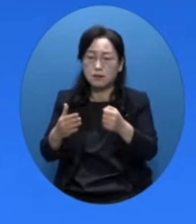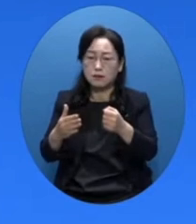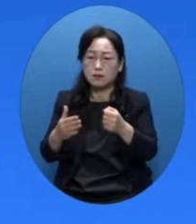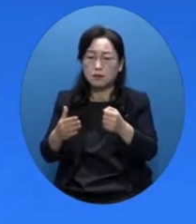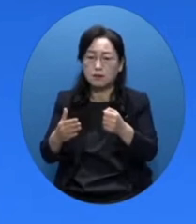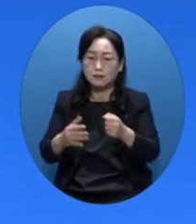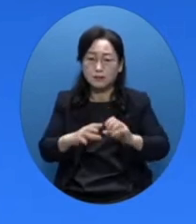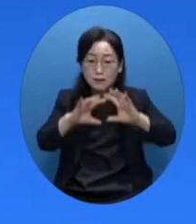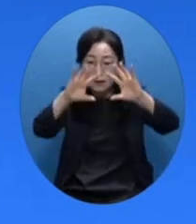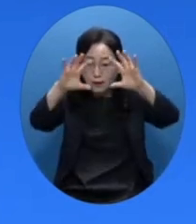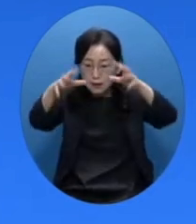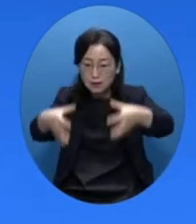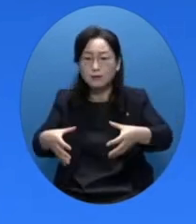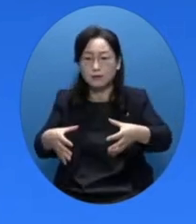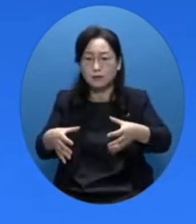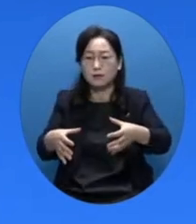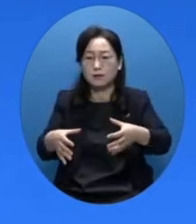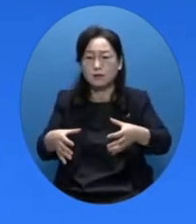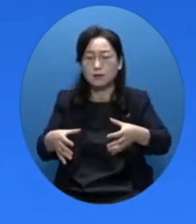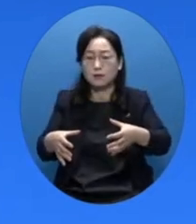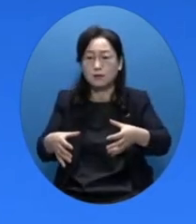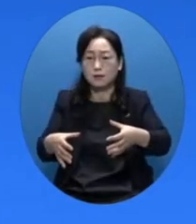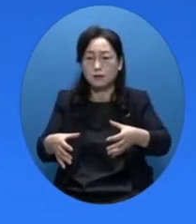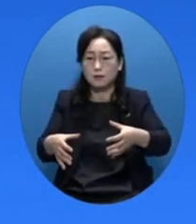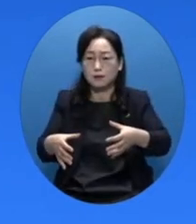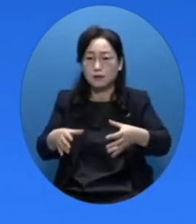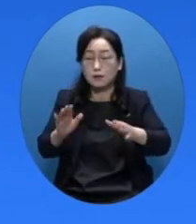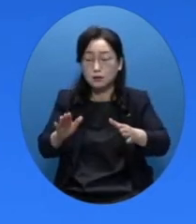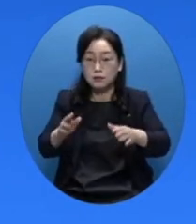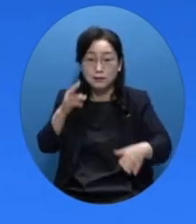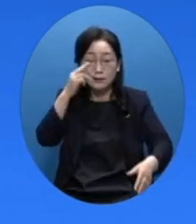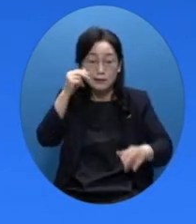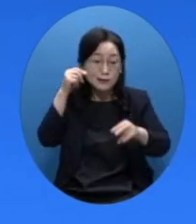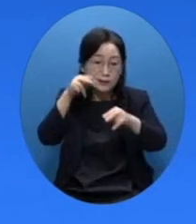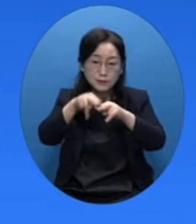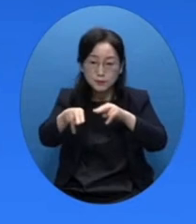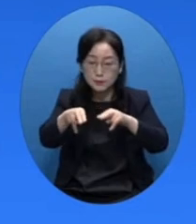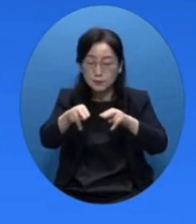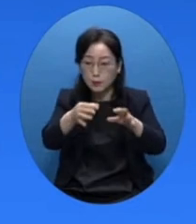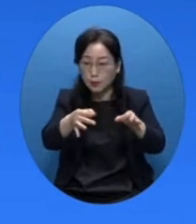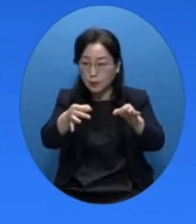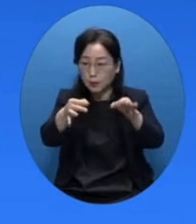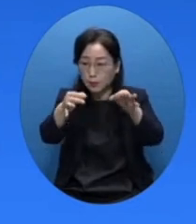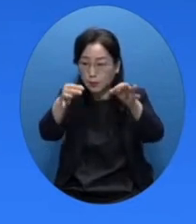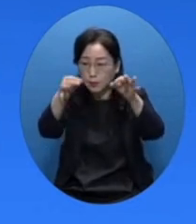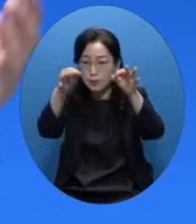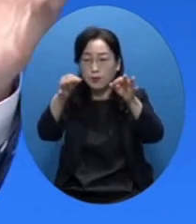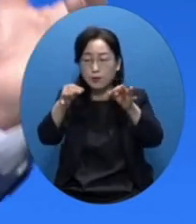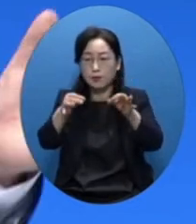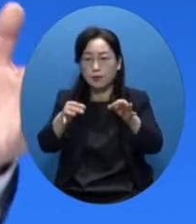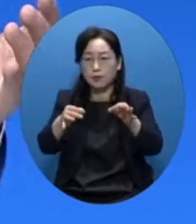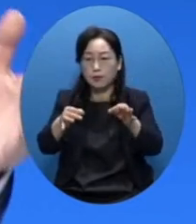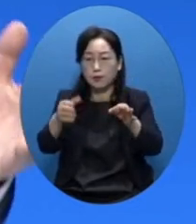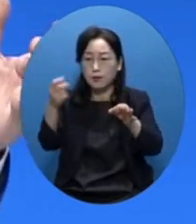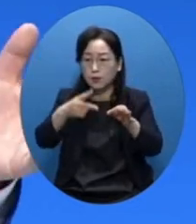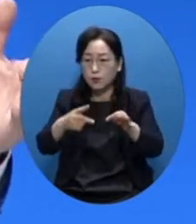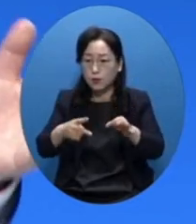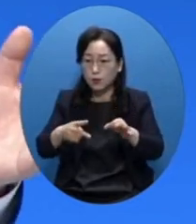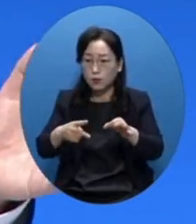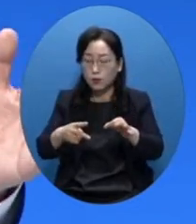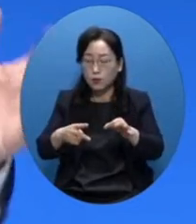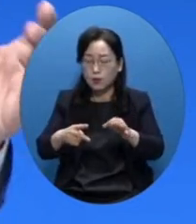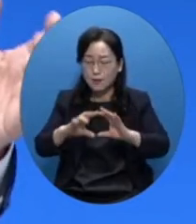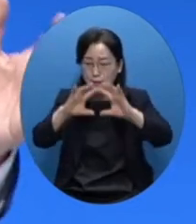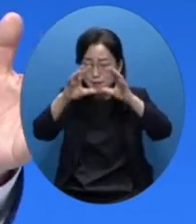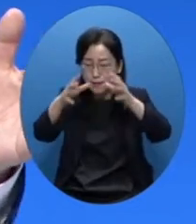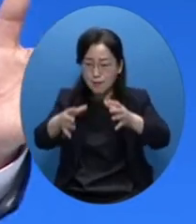3 갤 유가가 틈이 시작하고 기름 까 들어가기 시작하고 또 세계 3번째 곡창